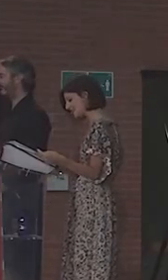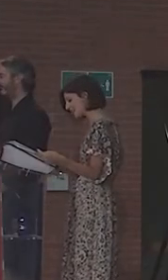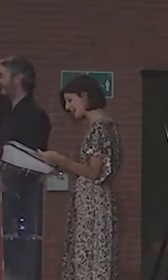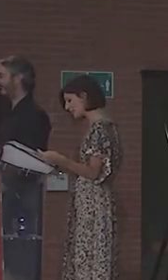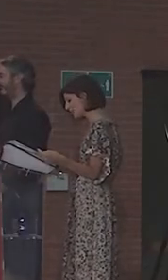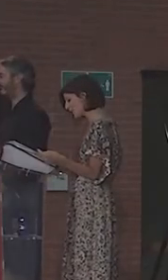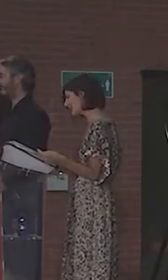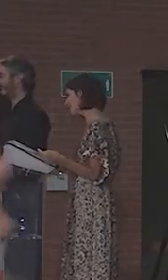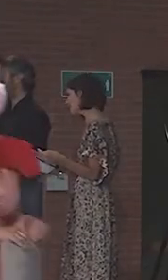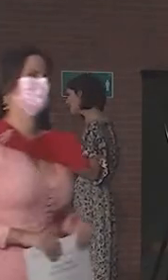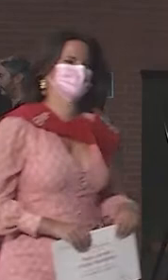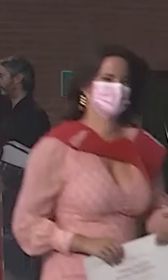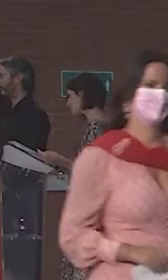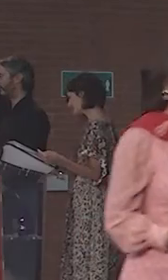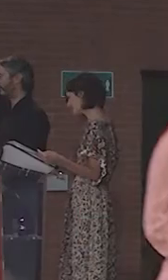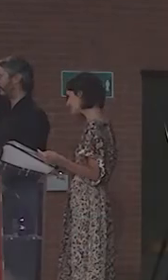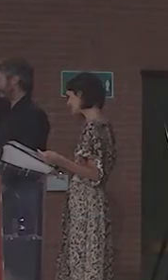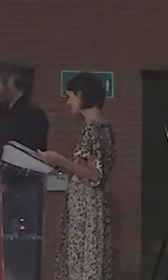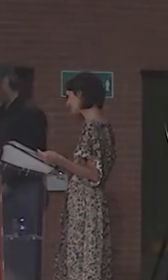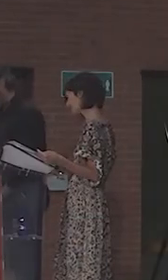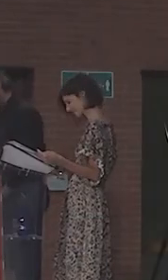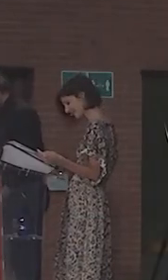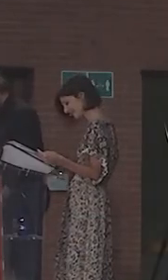La Susana Pujol i Cliviller.